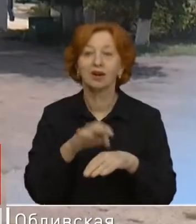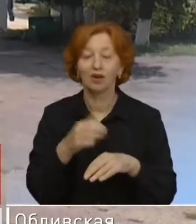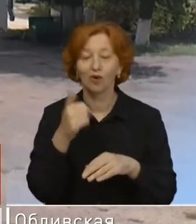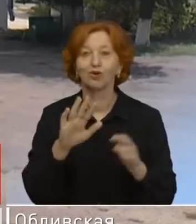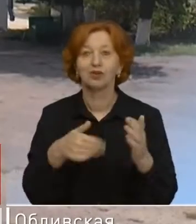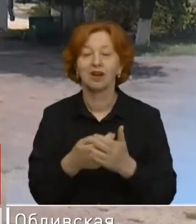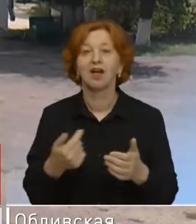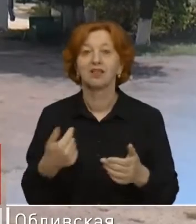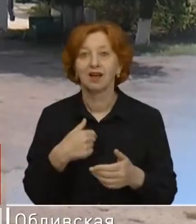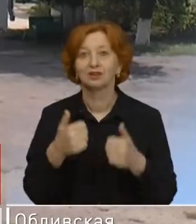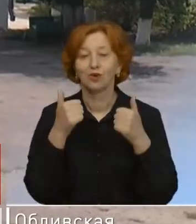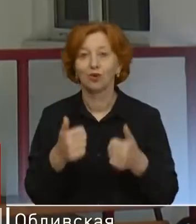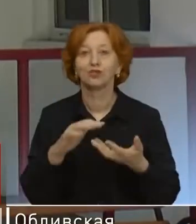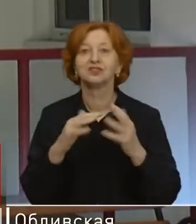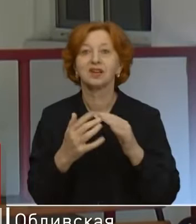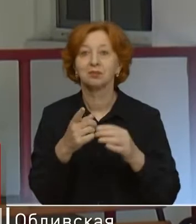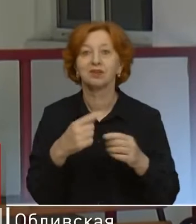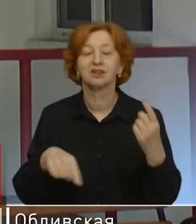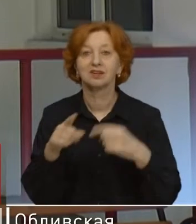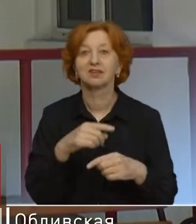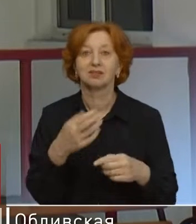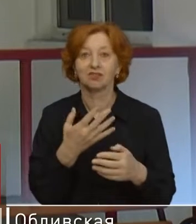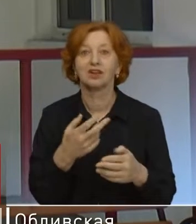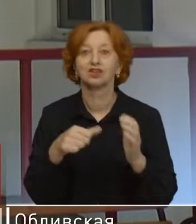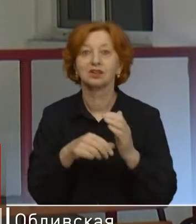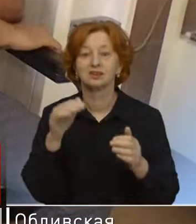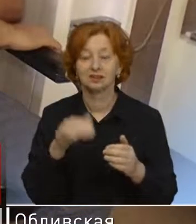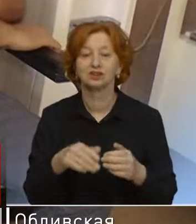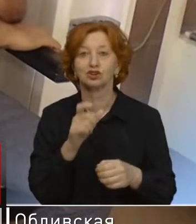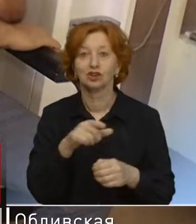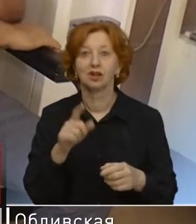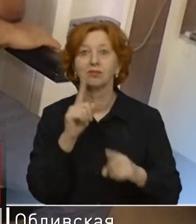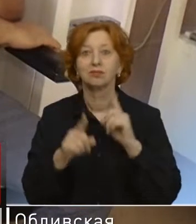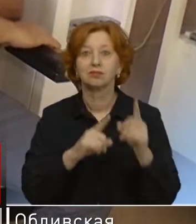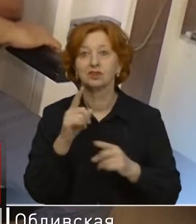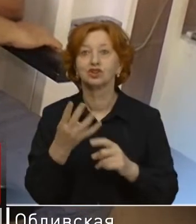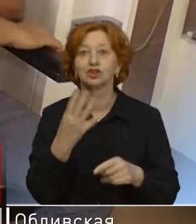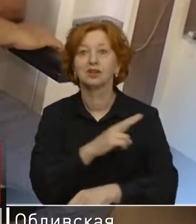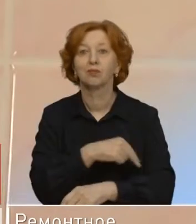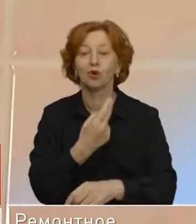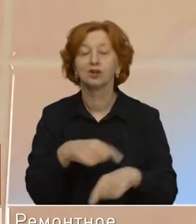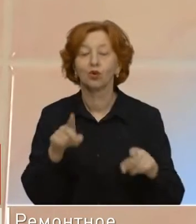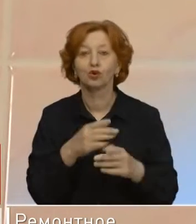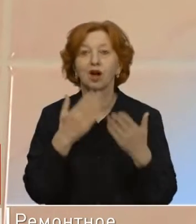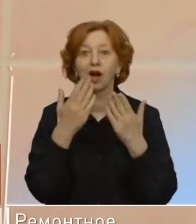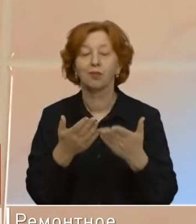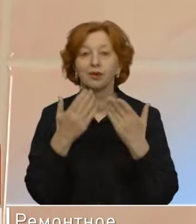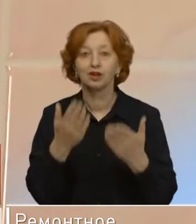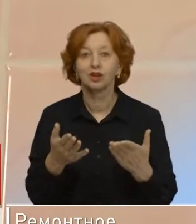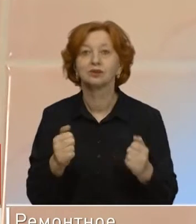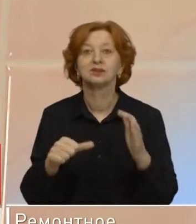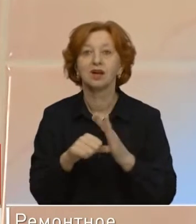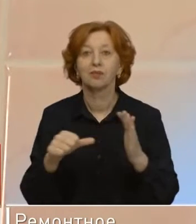В Подгорнинском сельском поселении проживают больше 1000 человек. За медицинской помощью в участковую больницу также обращаются из соседних